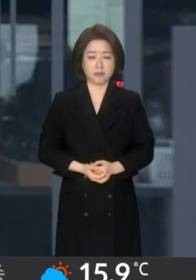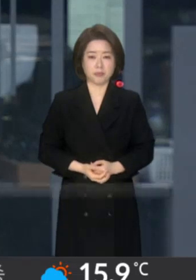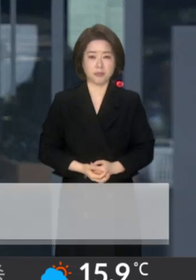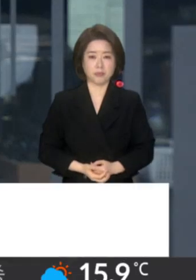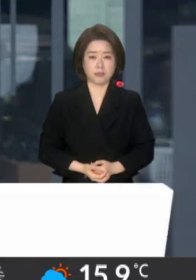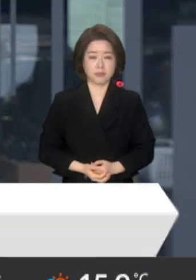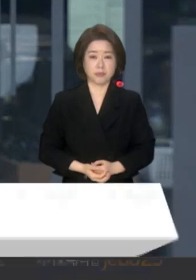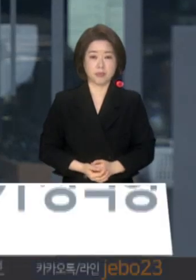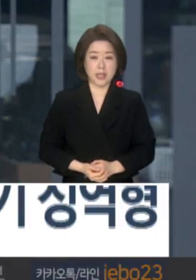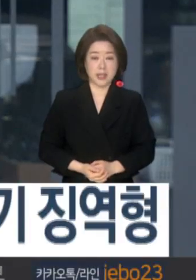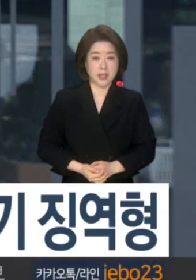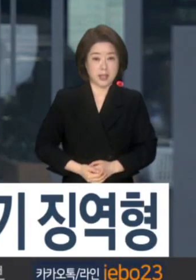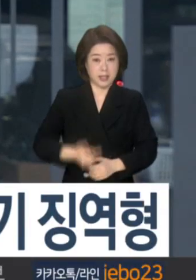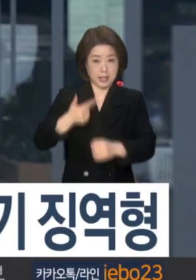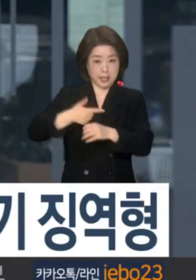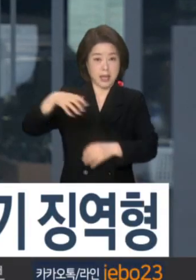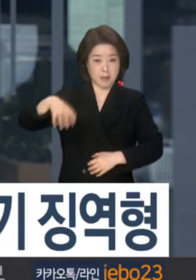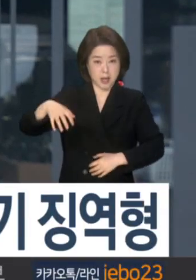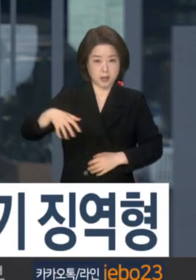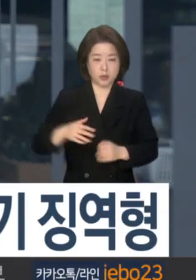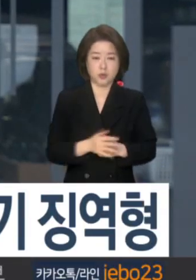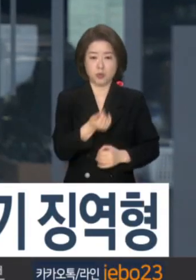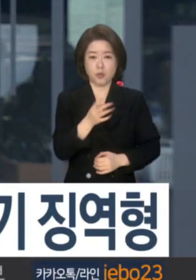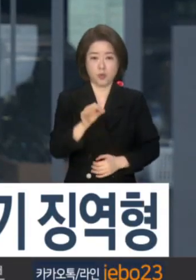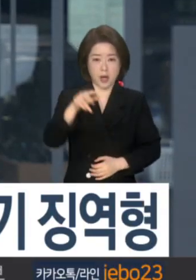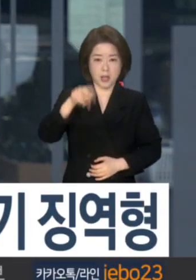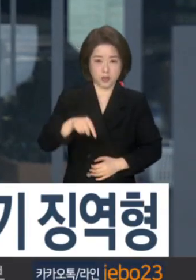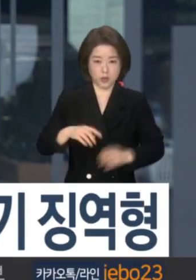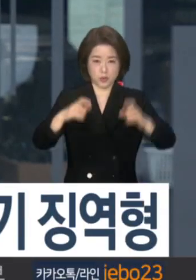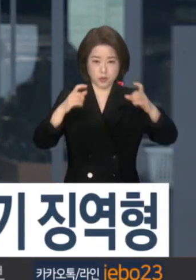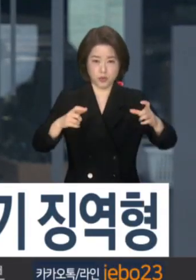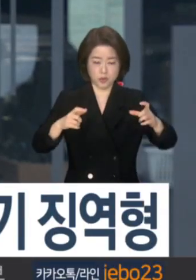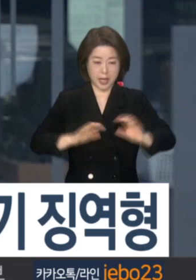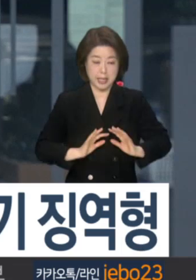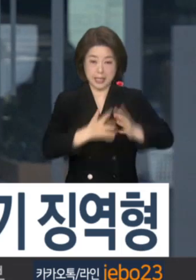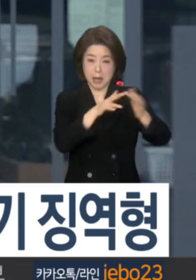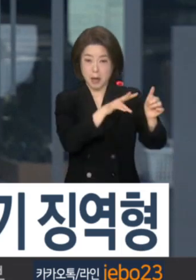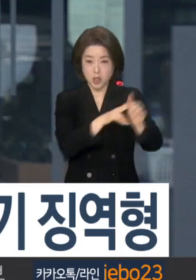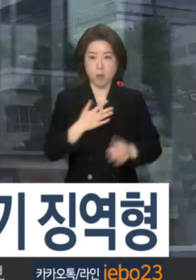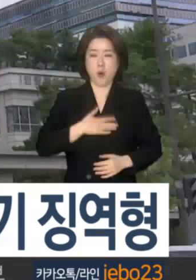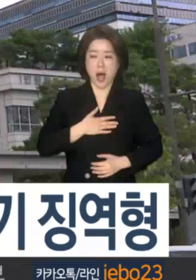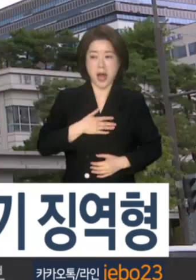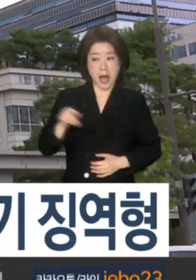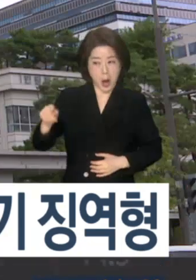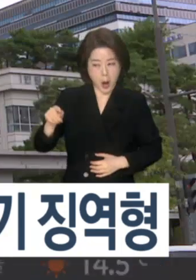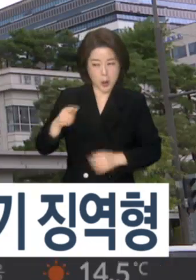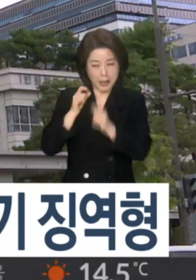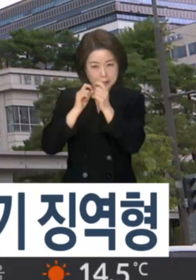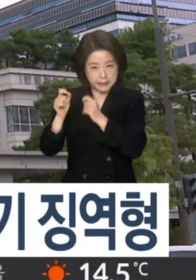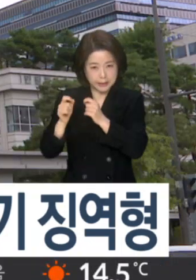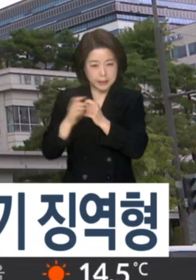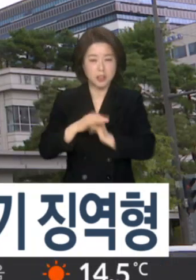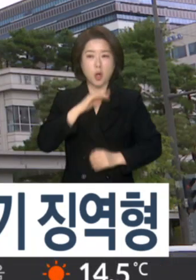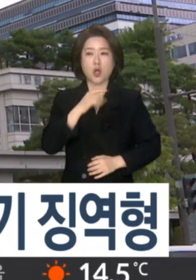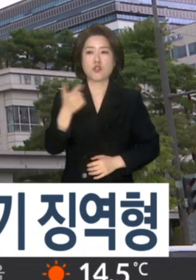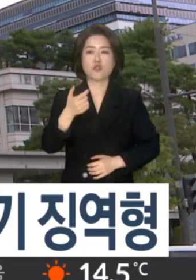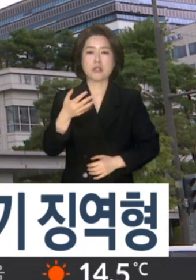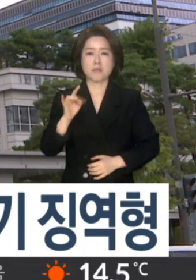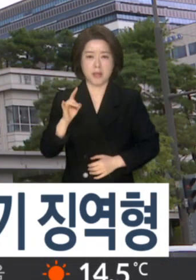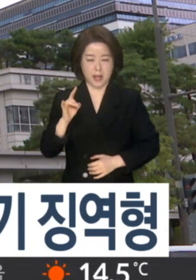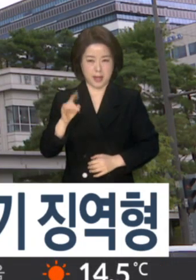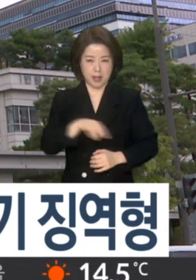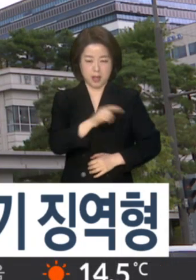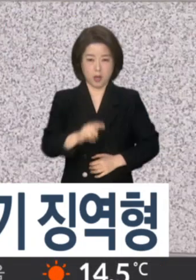남양주 왕숙지구 개발계획 내부 정보를 알고 있다며 지인을 속여 투자금을 가로챈 60대가 징역형을